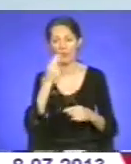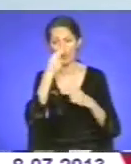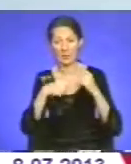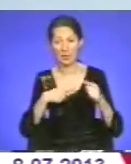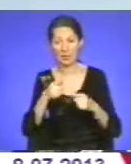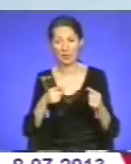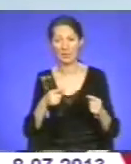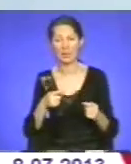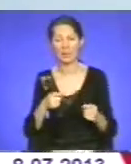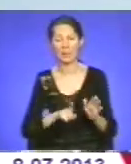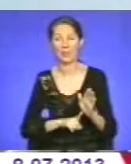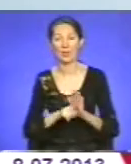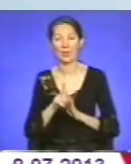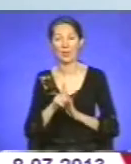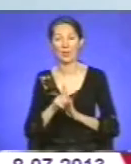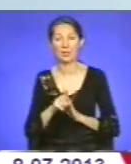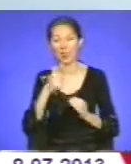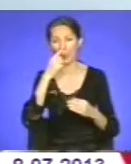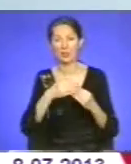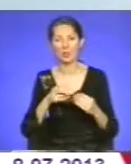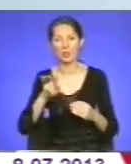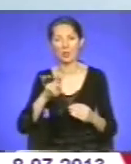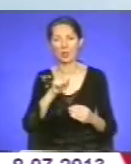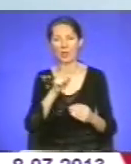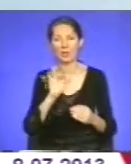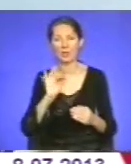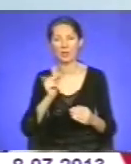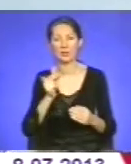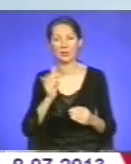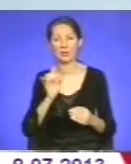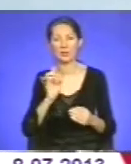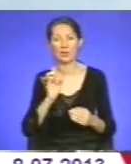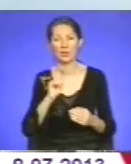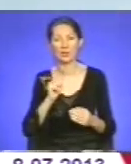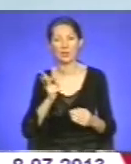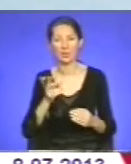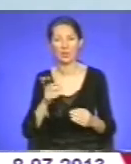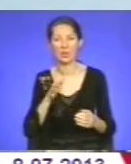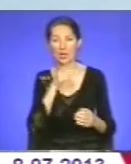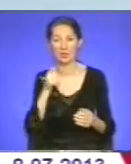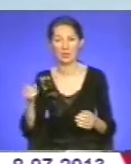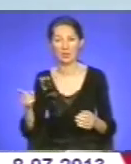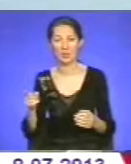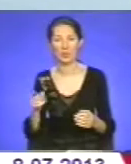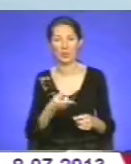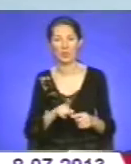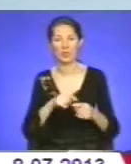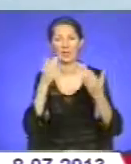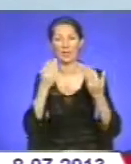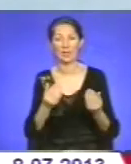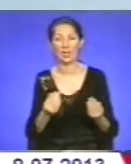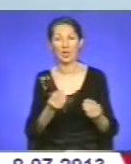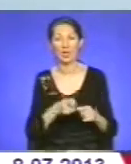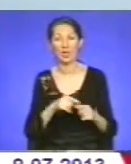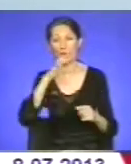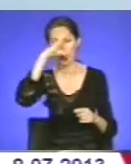прийшла близько, ну, ще в язичницькі часи. От, і в цей день, в цю ніч